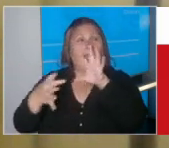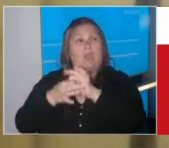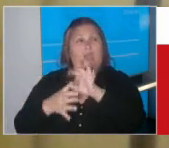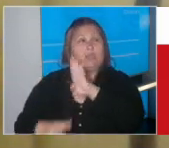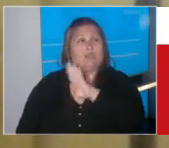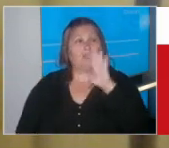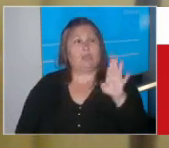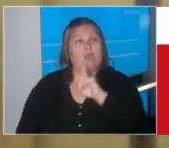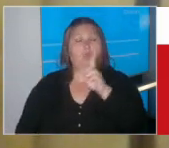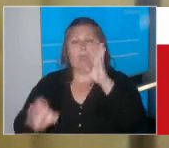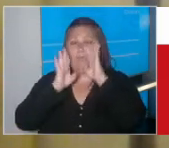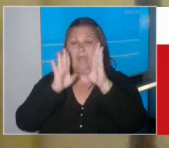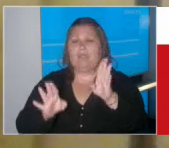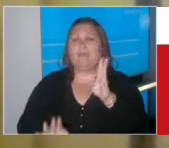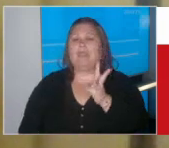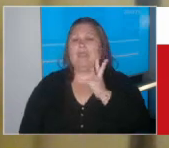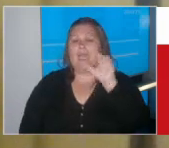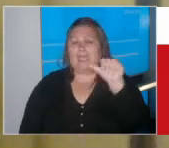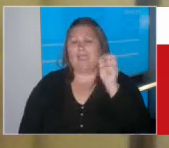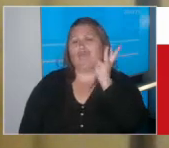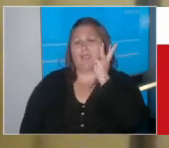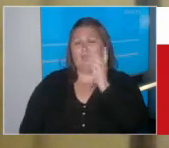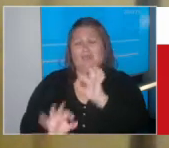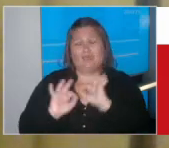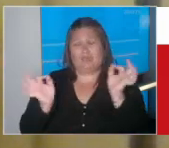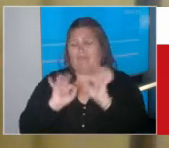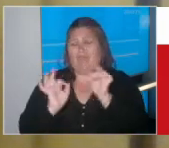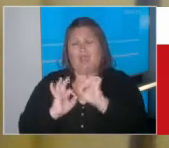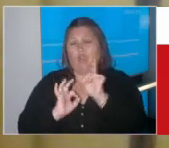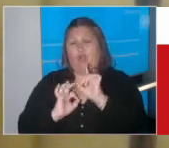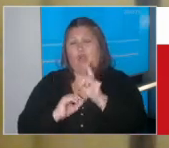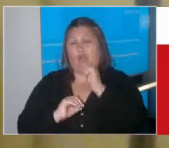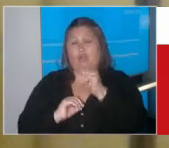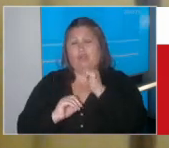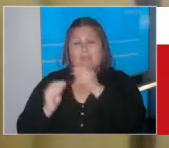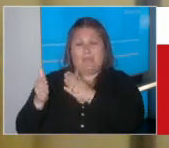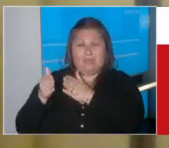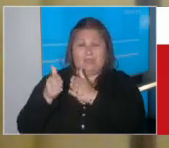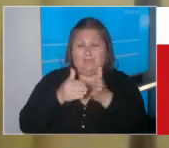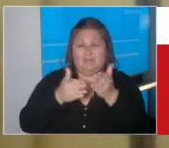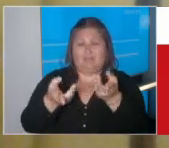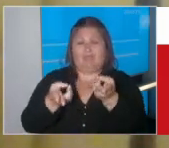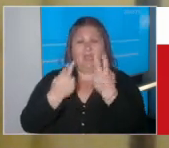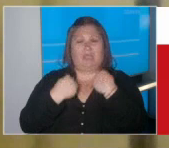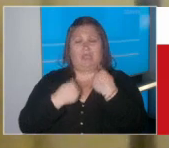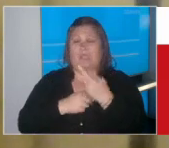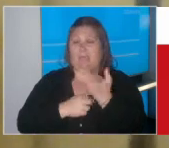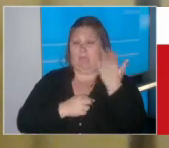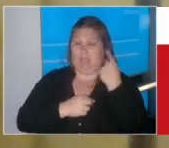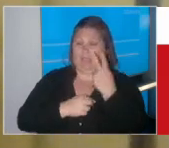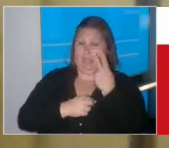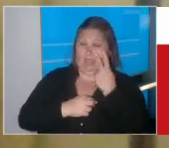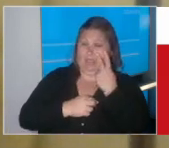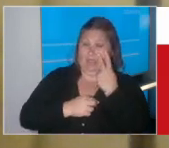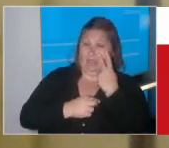לא מאמינים לאיילת שקד בשום צורה ולא מוכנים להטבות לדרך חזרה. הם אמרו לה, אם אתה היית אצבע